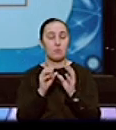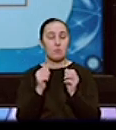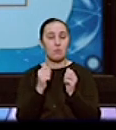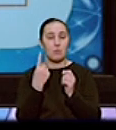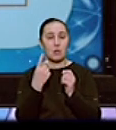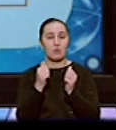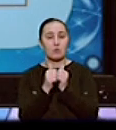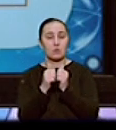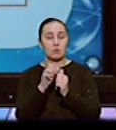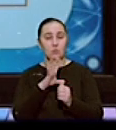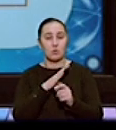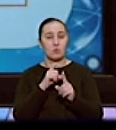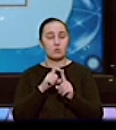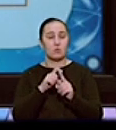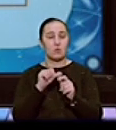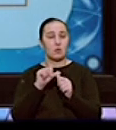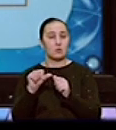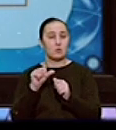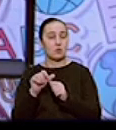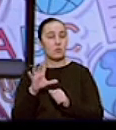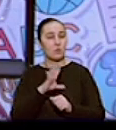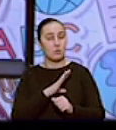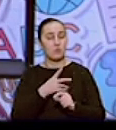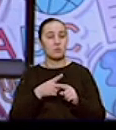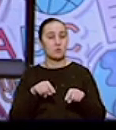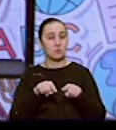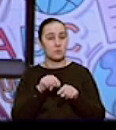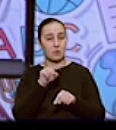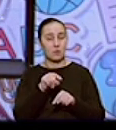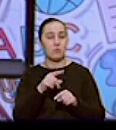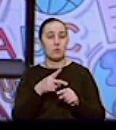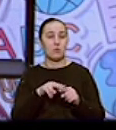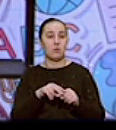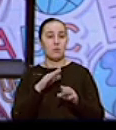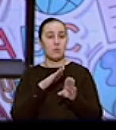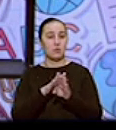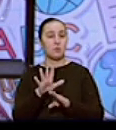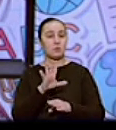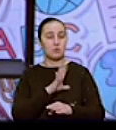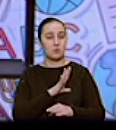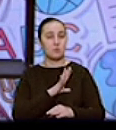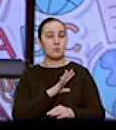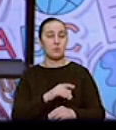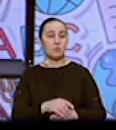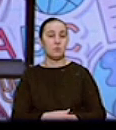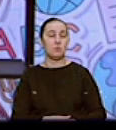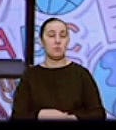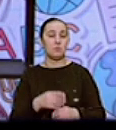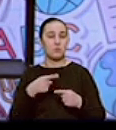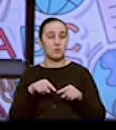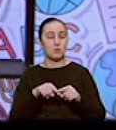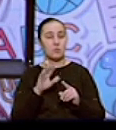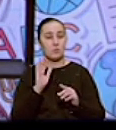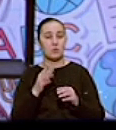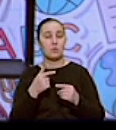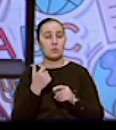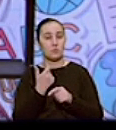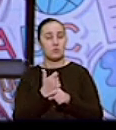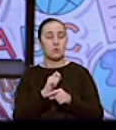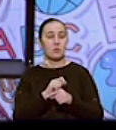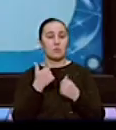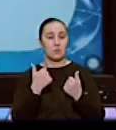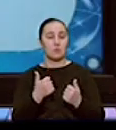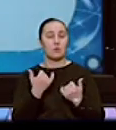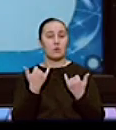ma'nodosh bo'lgan so'zlarni ajratib oldik. Siz ham aynan mana shunday bajardingizmi? Unday bo'lsa, juda ham